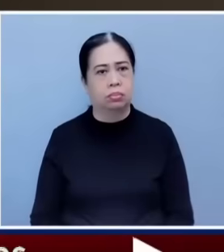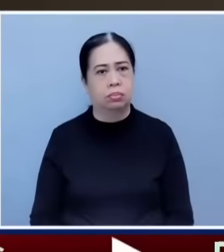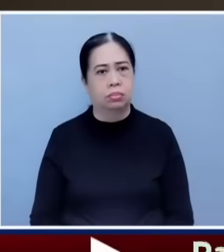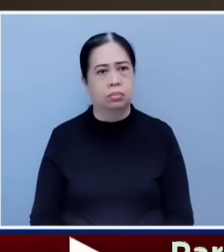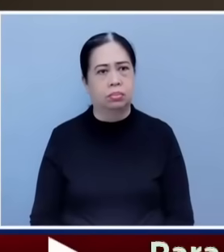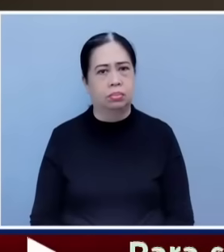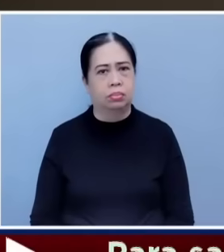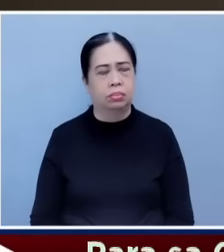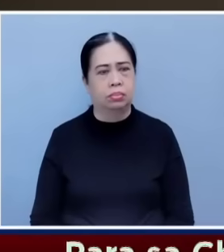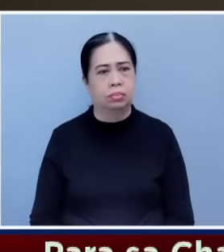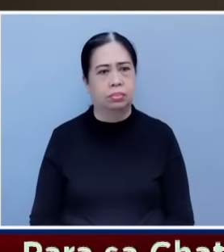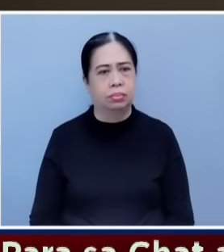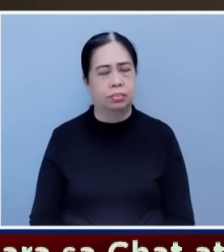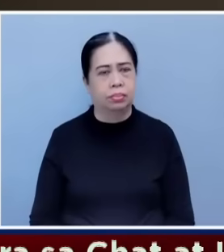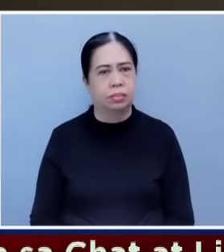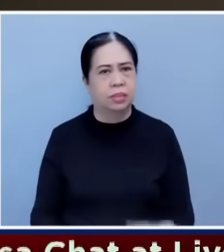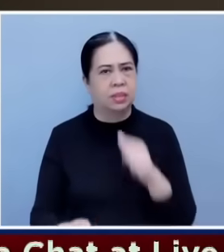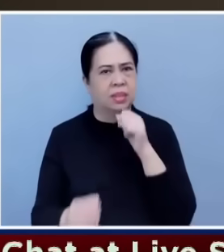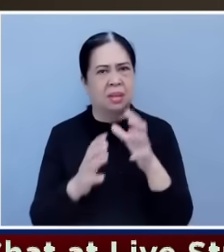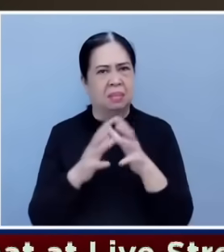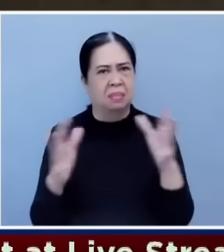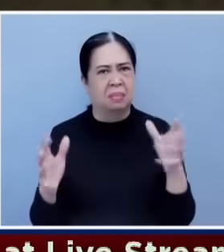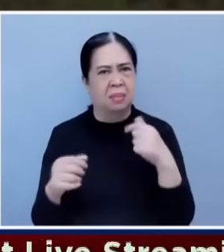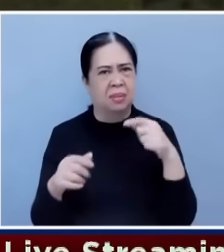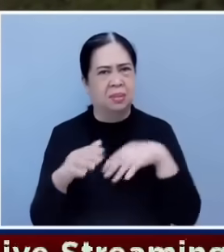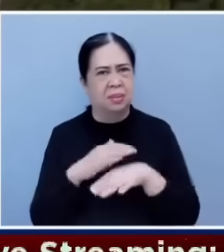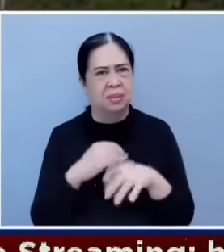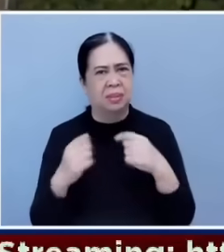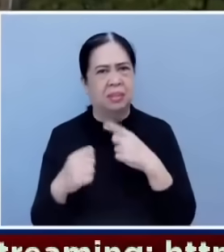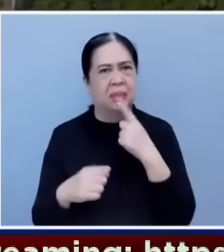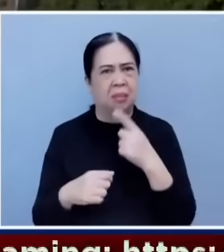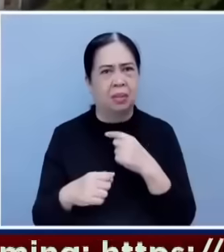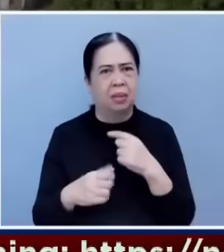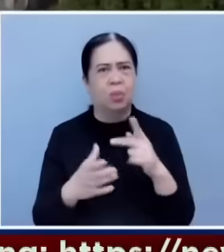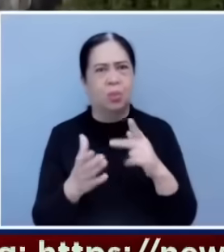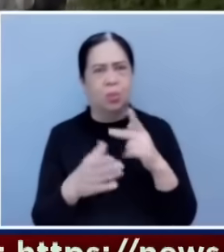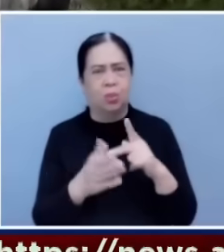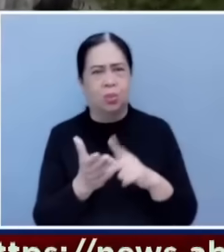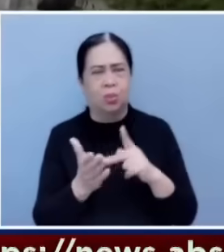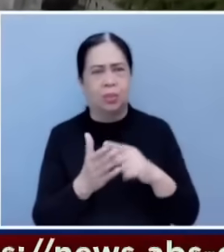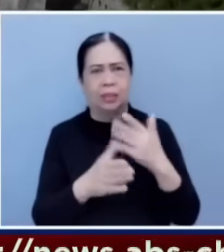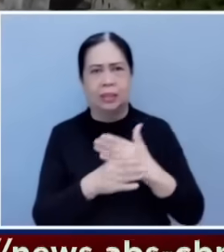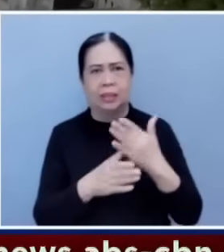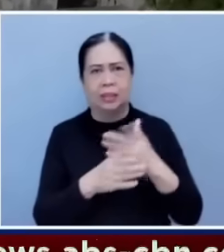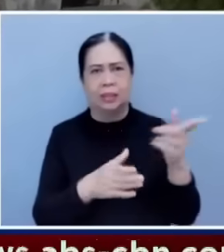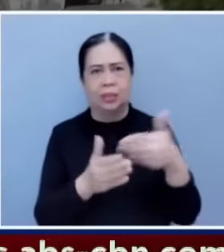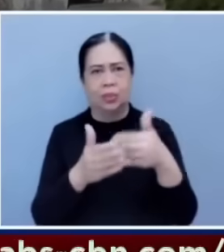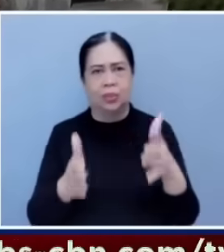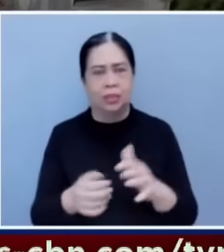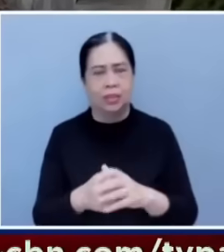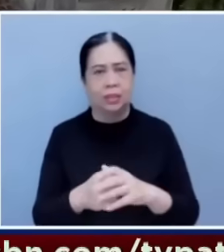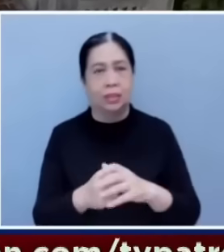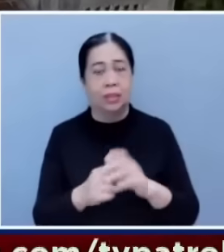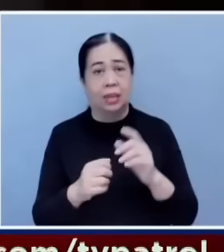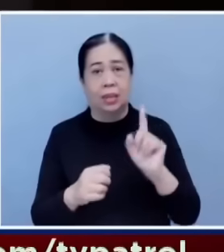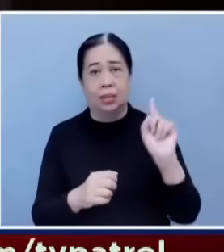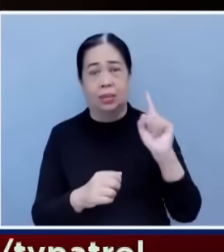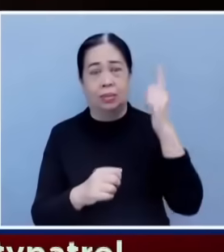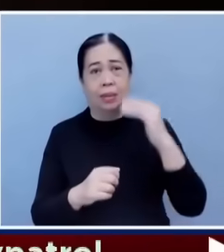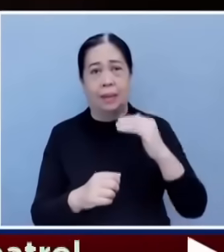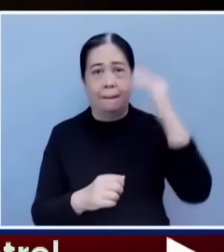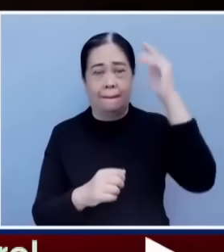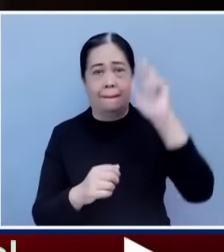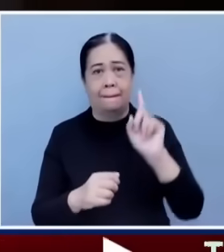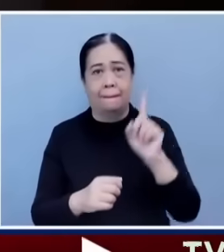nga po, mayroon nga pong nanggagalaw daw sa kanila. Sa pinakatuktok naman ng kwarto,